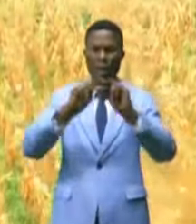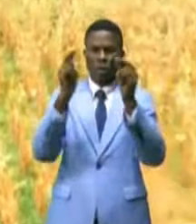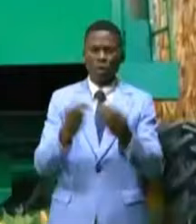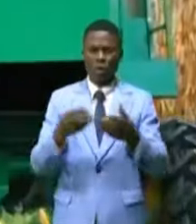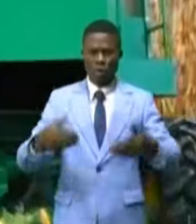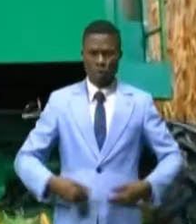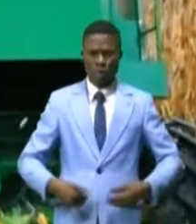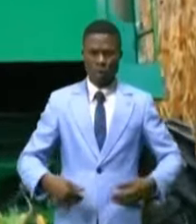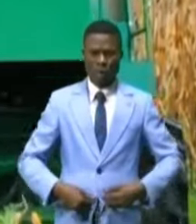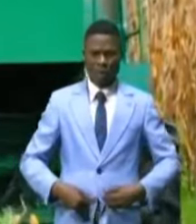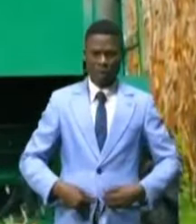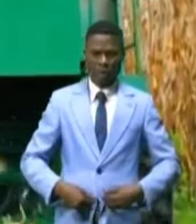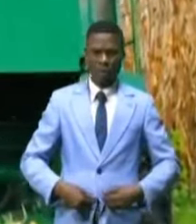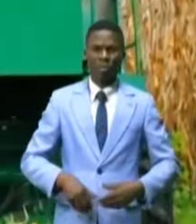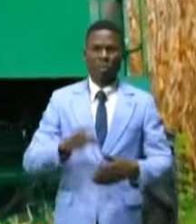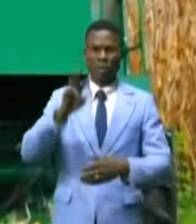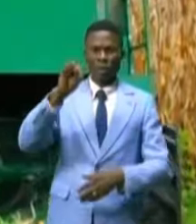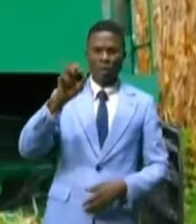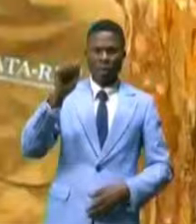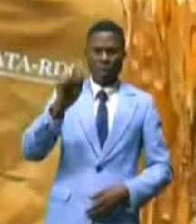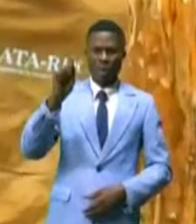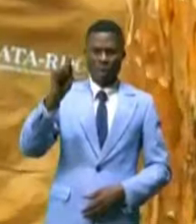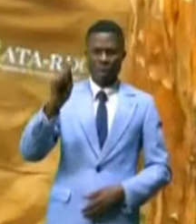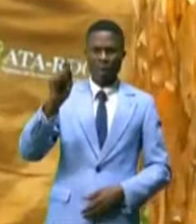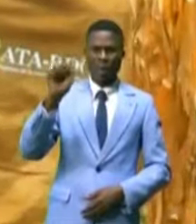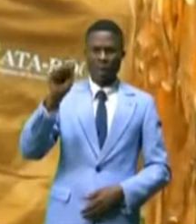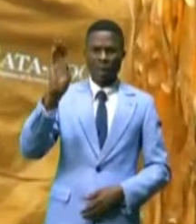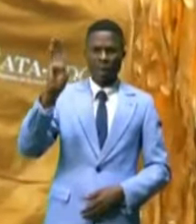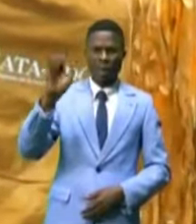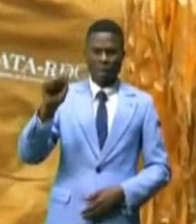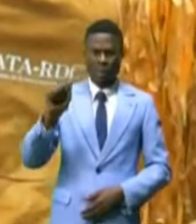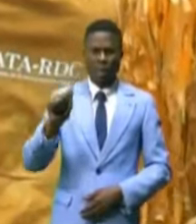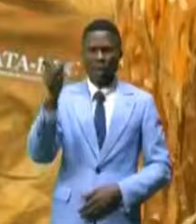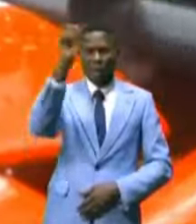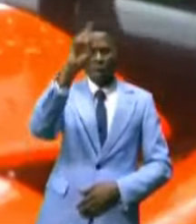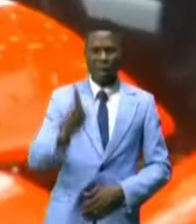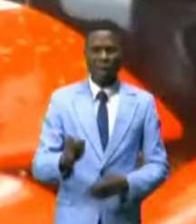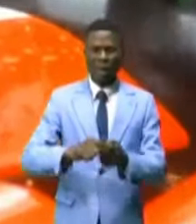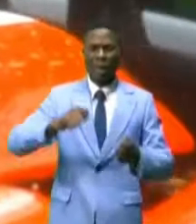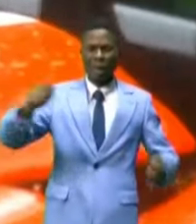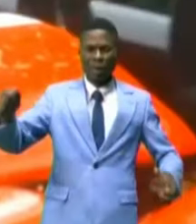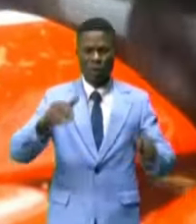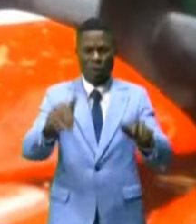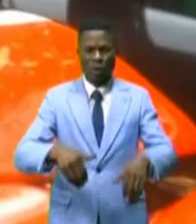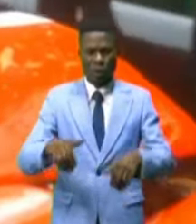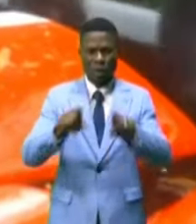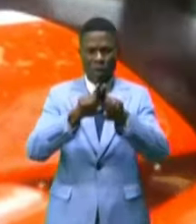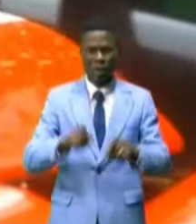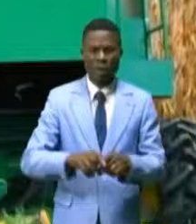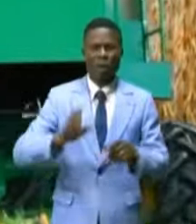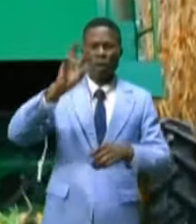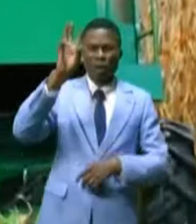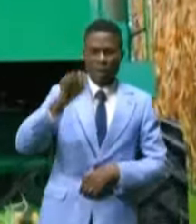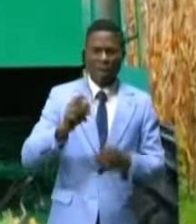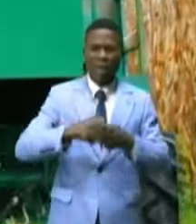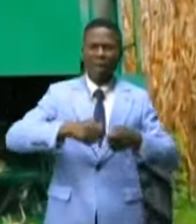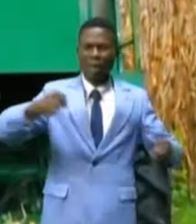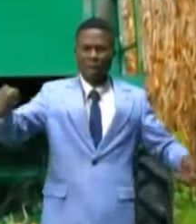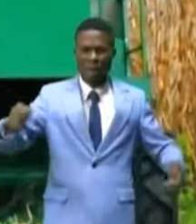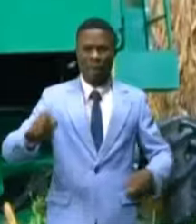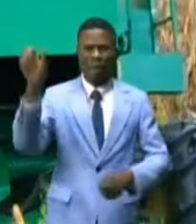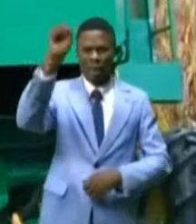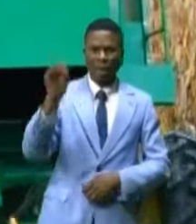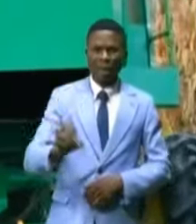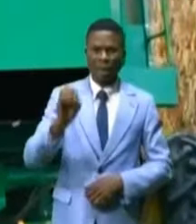jeunes à Ali. À Mataba, ce projet a installé 30 hectares de maïs et 30 hectares de soja et d'autres ménages de la plaine de la Ruzizi